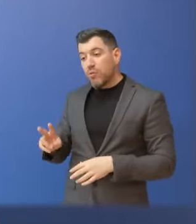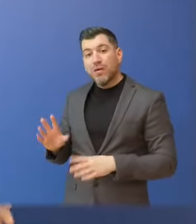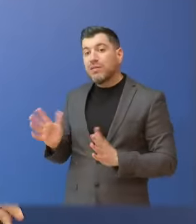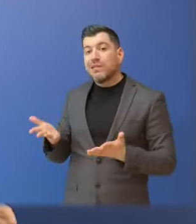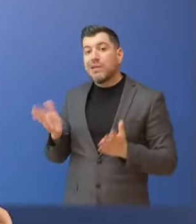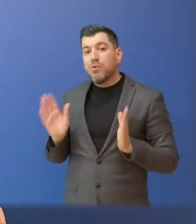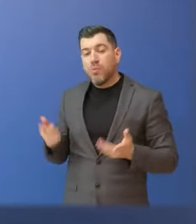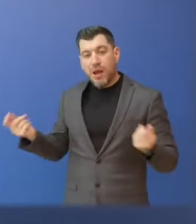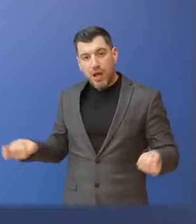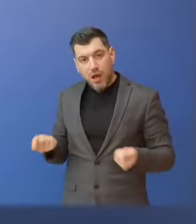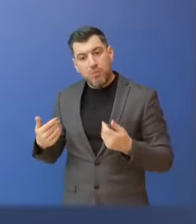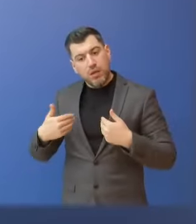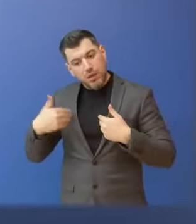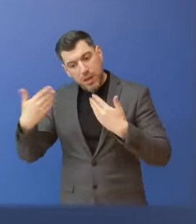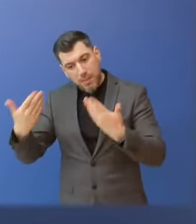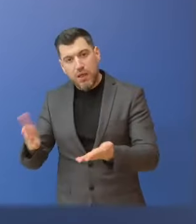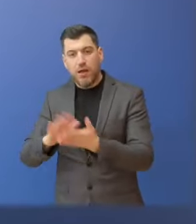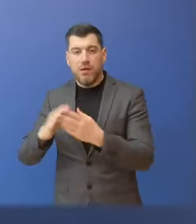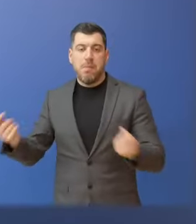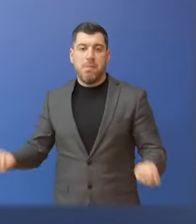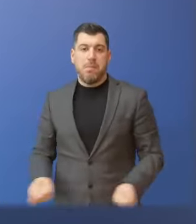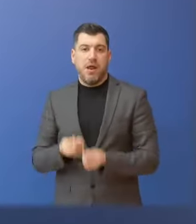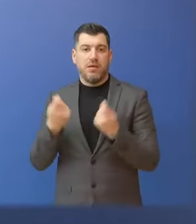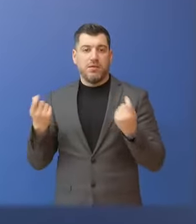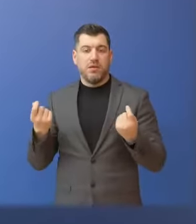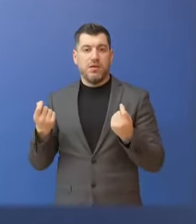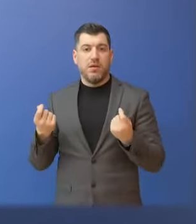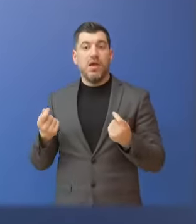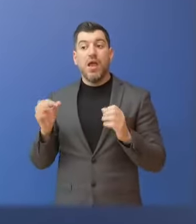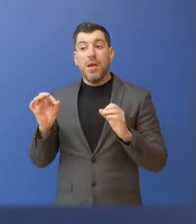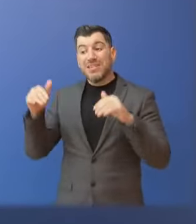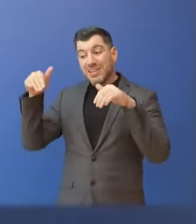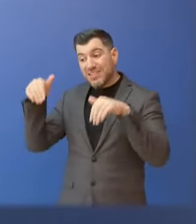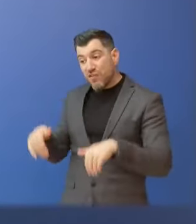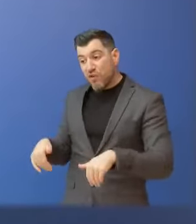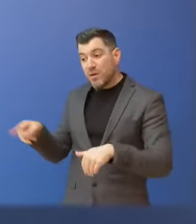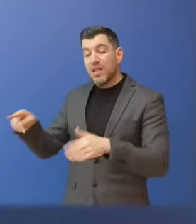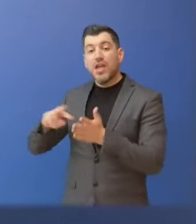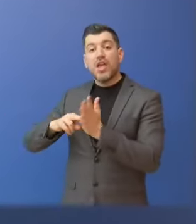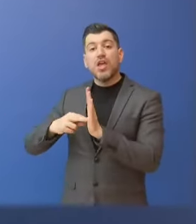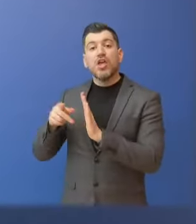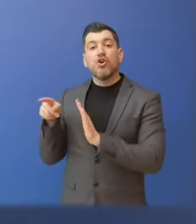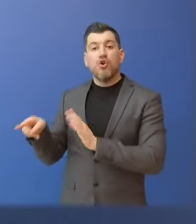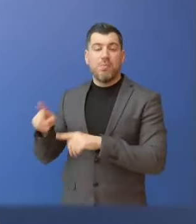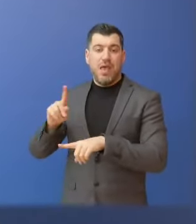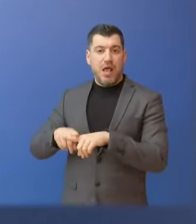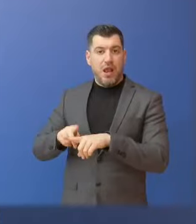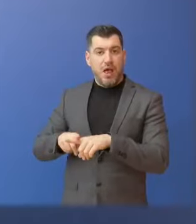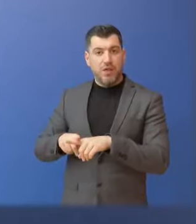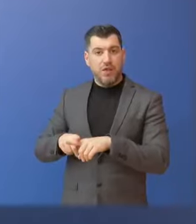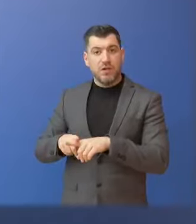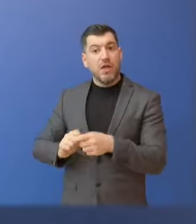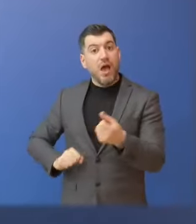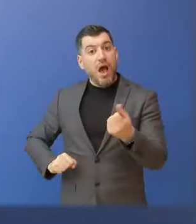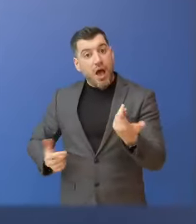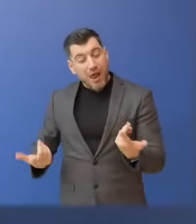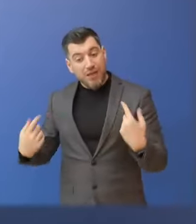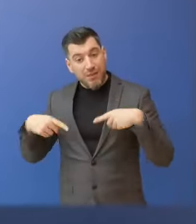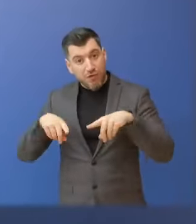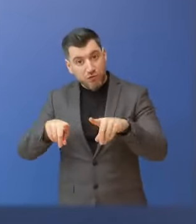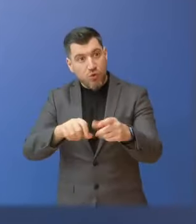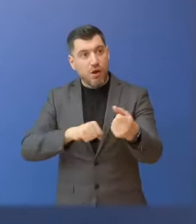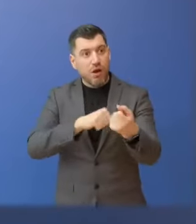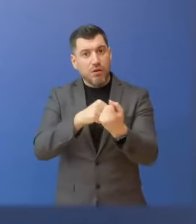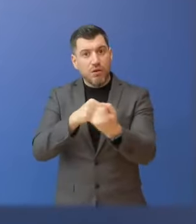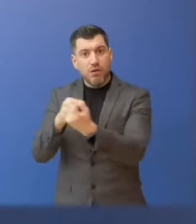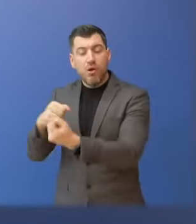η ελλάδα είναι η πρώτη χώρα σε μείωση χρέους ως προς το αεπ έχοντας στηρίξει όμως τους πολίτες τους επαγγελματίες με παρεμβάσεις που αυξάνουν άμεσα ή